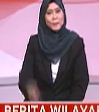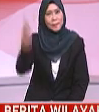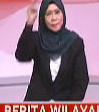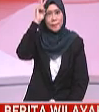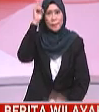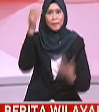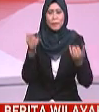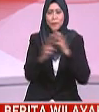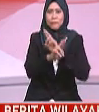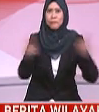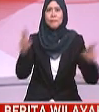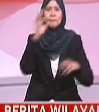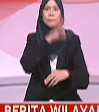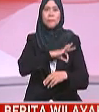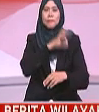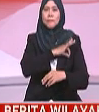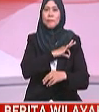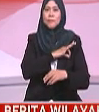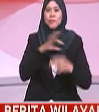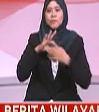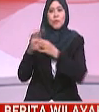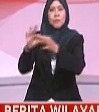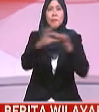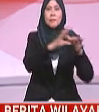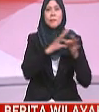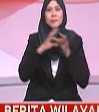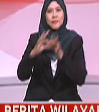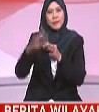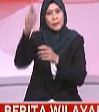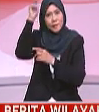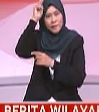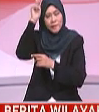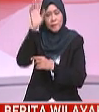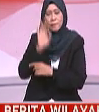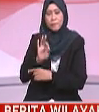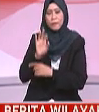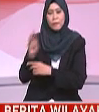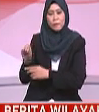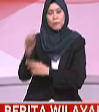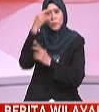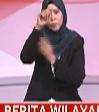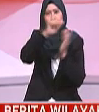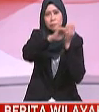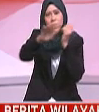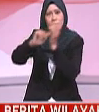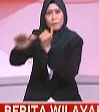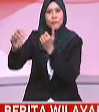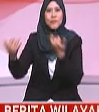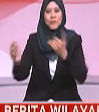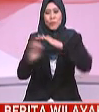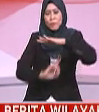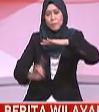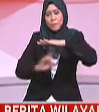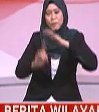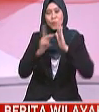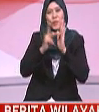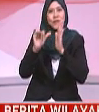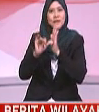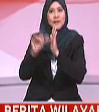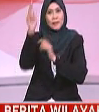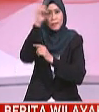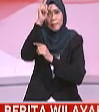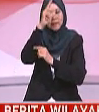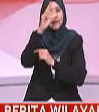Kelantan bersedia memanfaatkan sebaiknya kolaboratif bersama Kelantan FM dalam menyebarluas dasar serta polisi kerajaan negeri dan